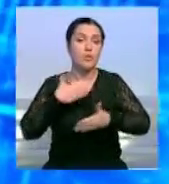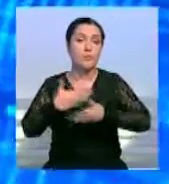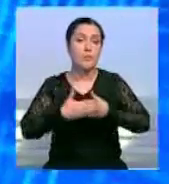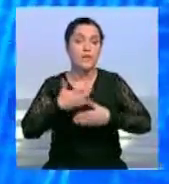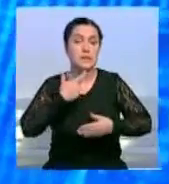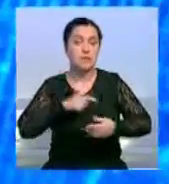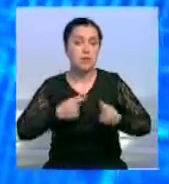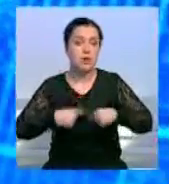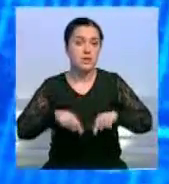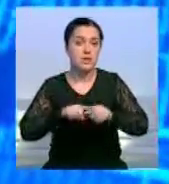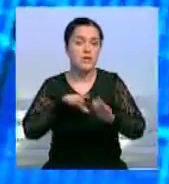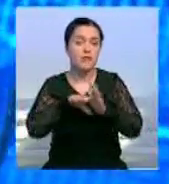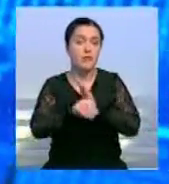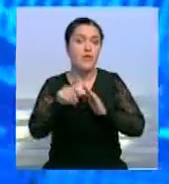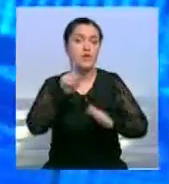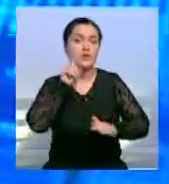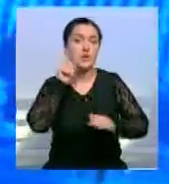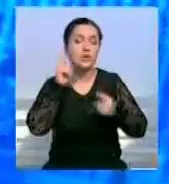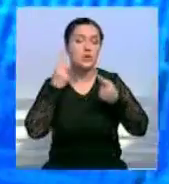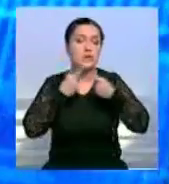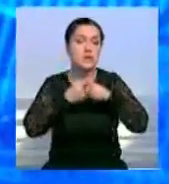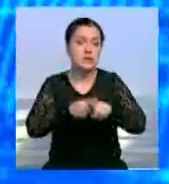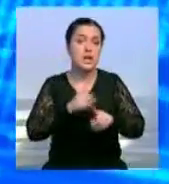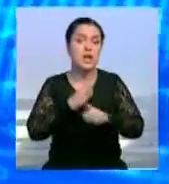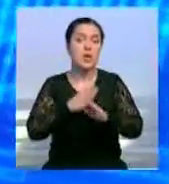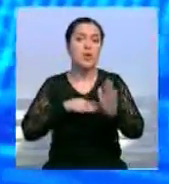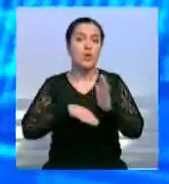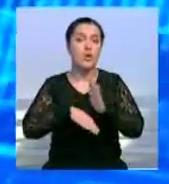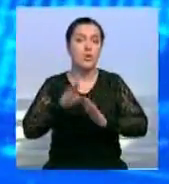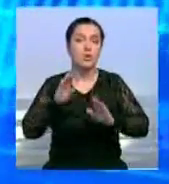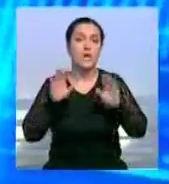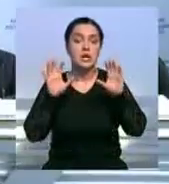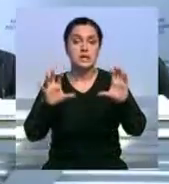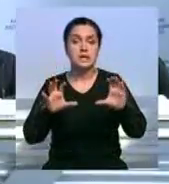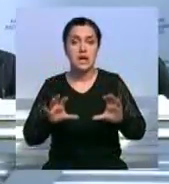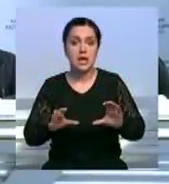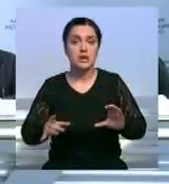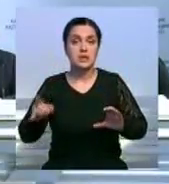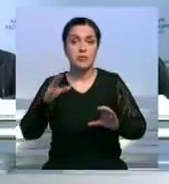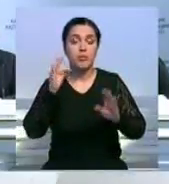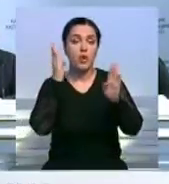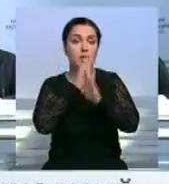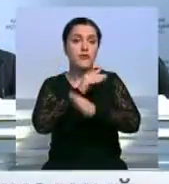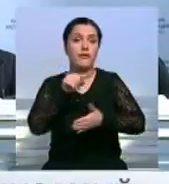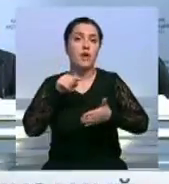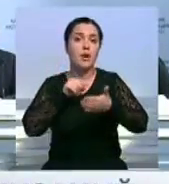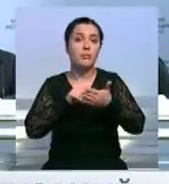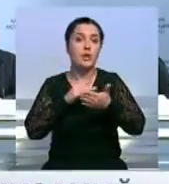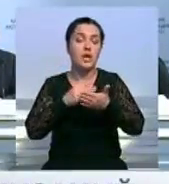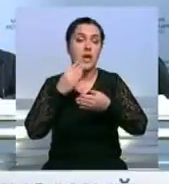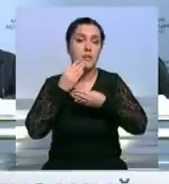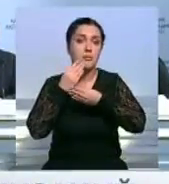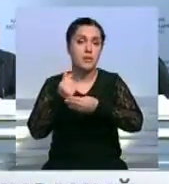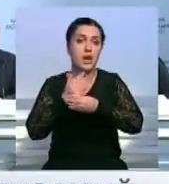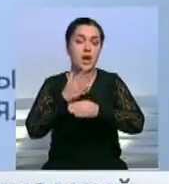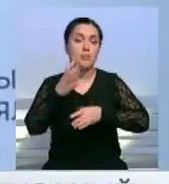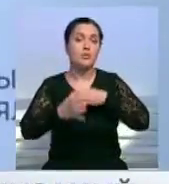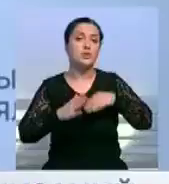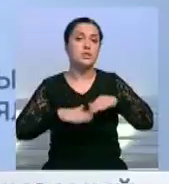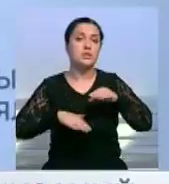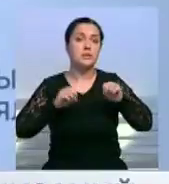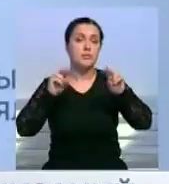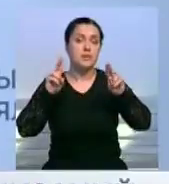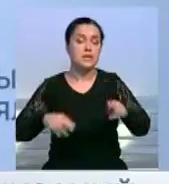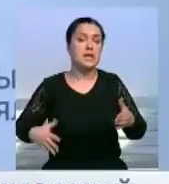организация внедрения зеленых технологий совершенствования закона до законодательного республики по экологическим вопросам привлечением отрасли